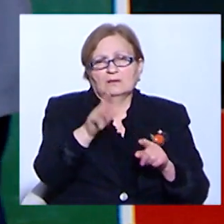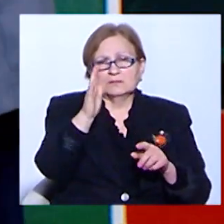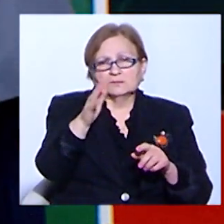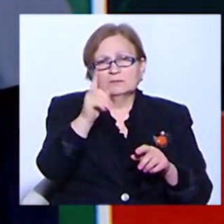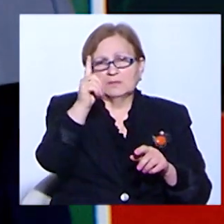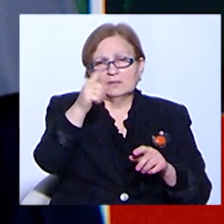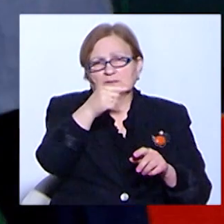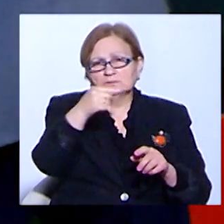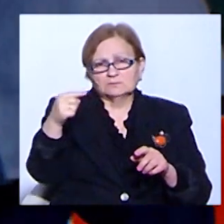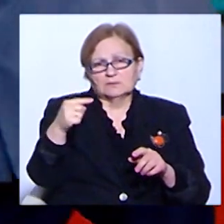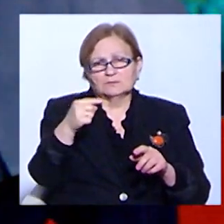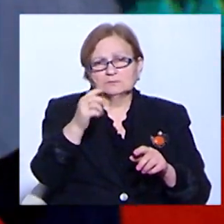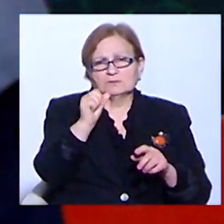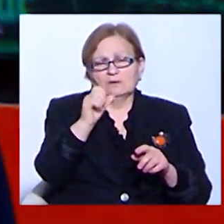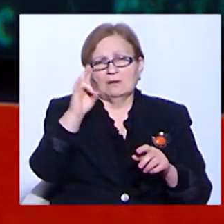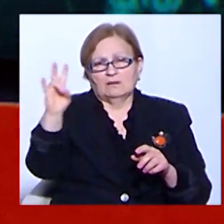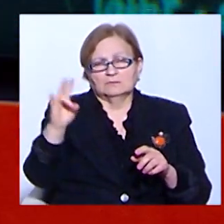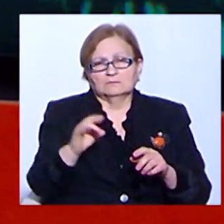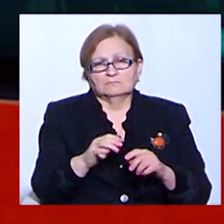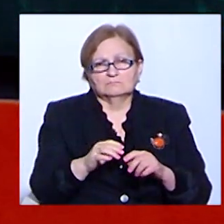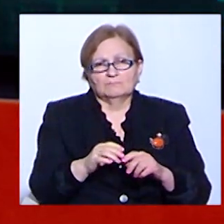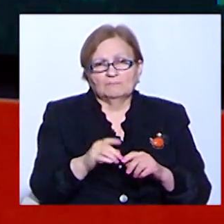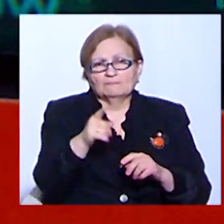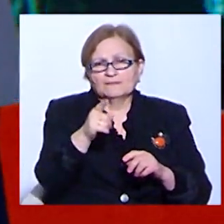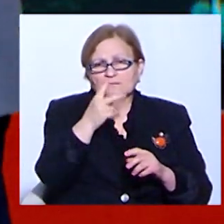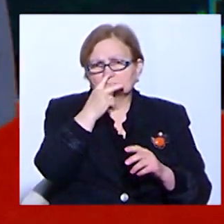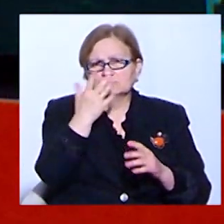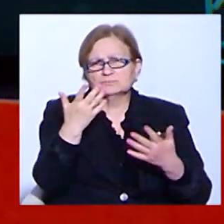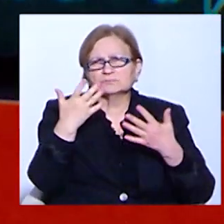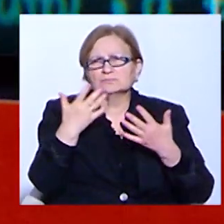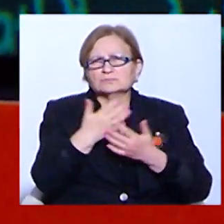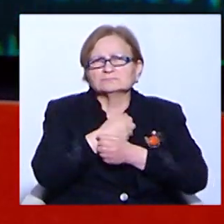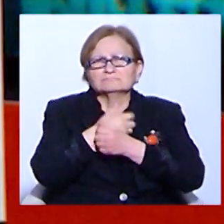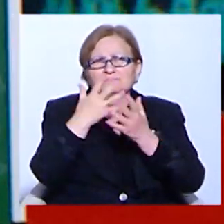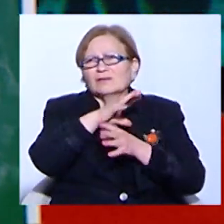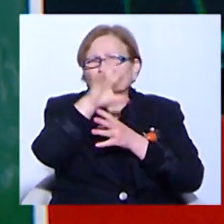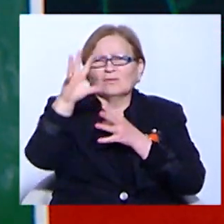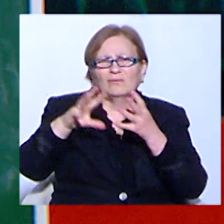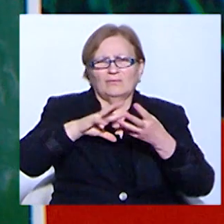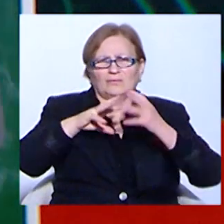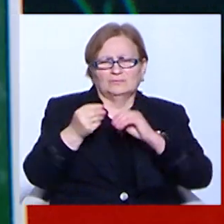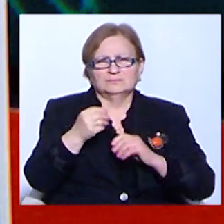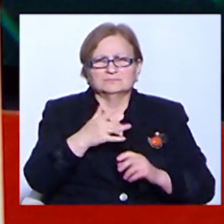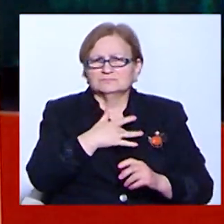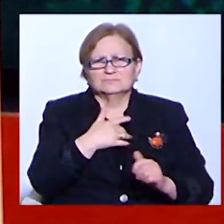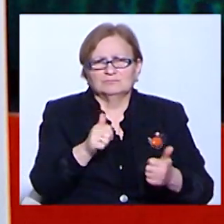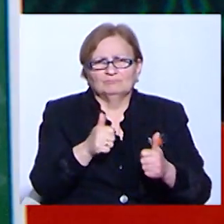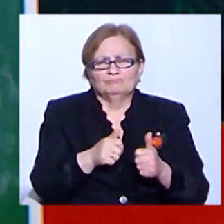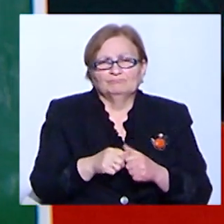an. ახლა განვაზოგადოთ ჩვენი ცოდნა. მოდით გამიხილოთ, კიდევ ერთხელ გამოვიყენოთ ეს